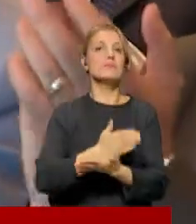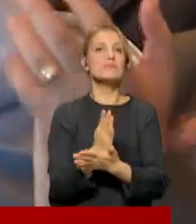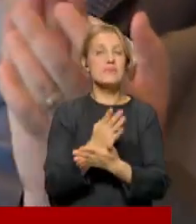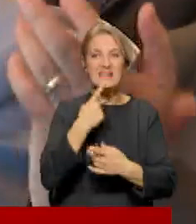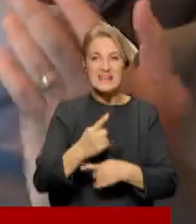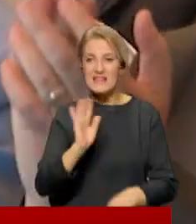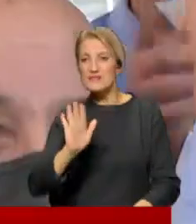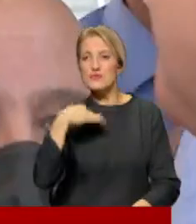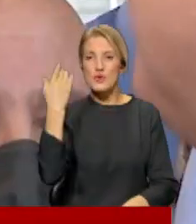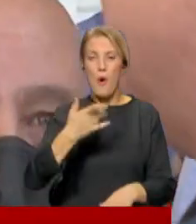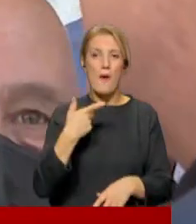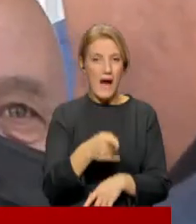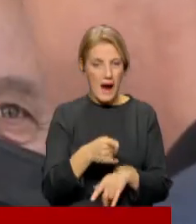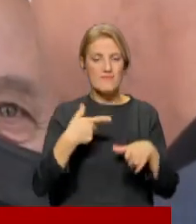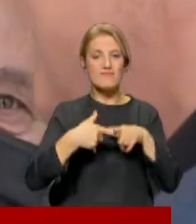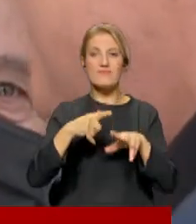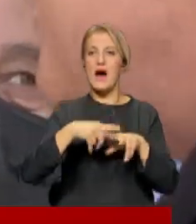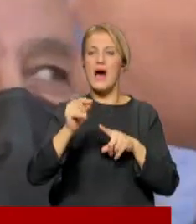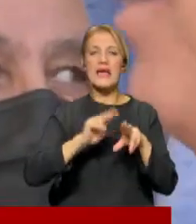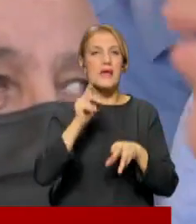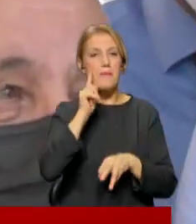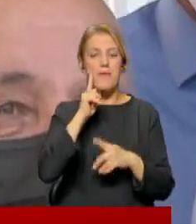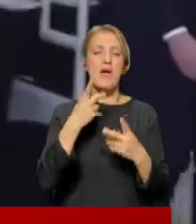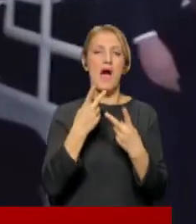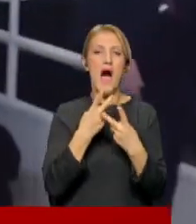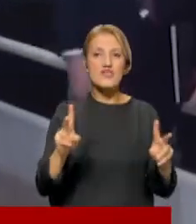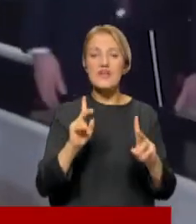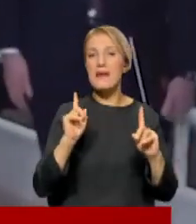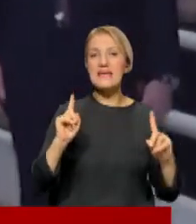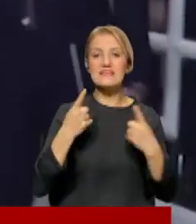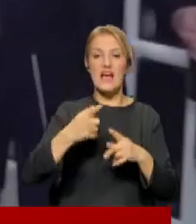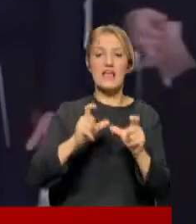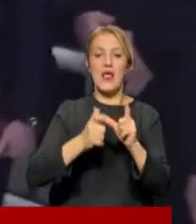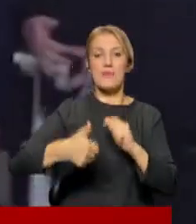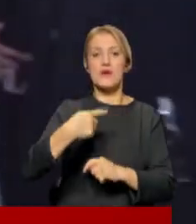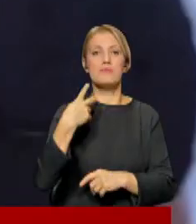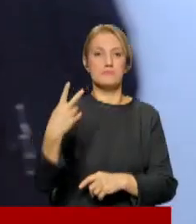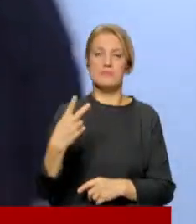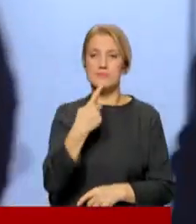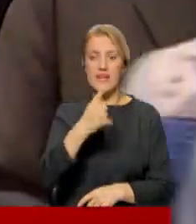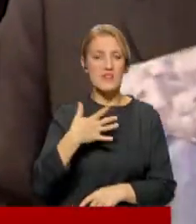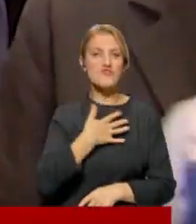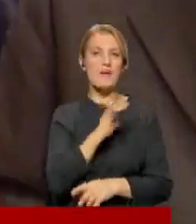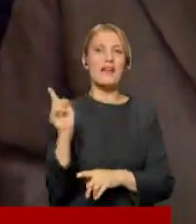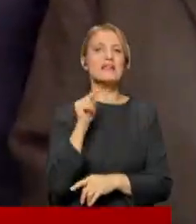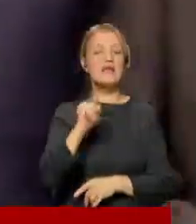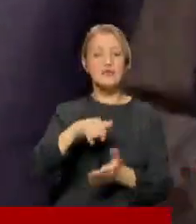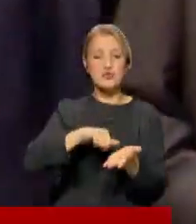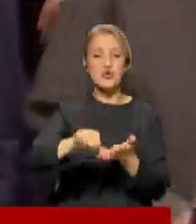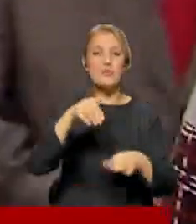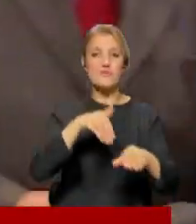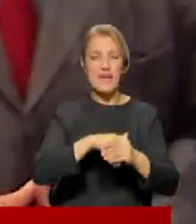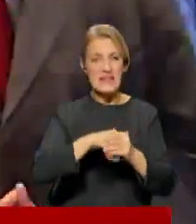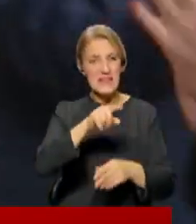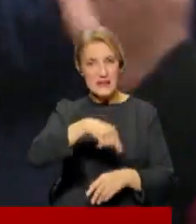CHP sözcüsü Faik öztırak adaylıkla ilgili açıklama yetkisi genel başkanlardadır dedi CHP lideri de tüm milletvekili